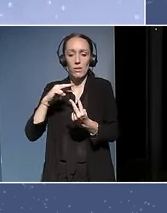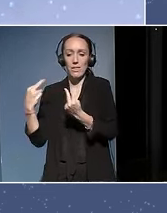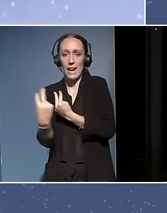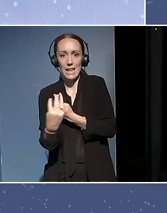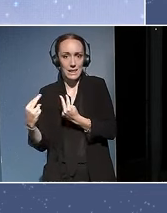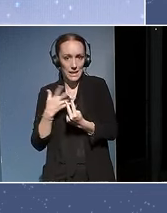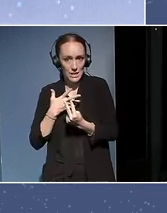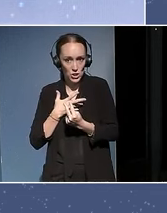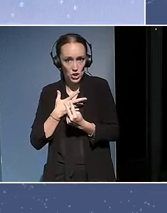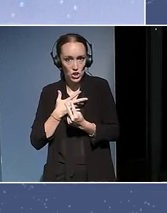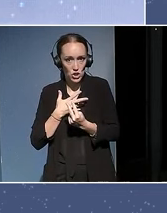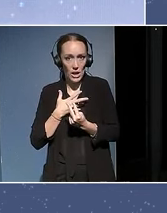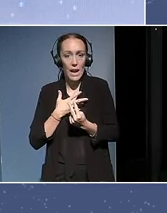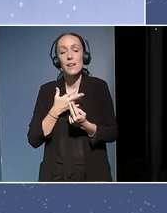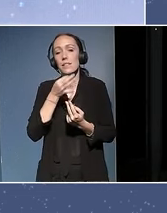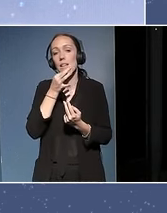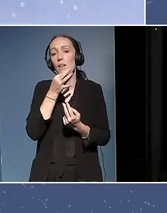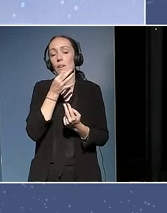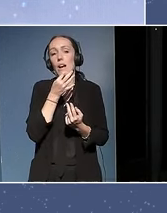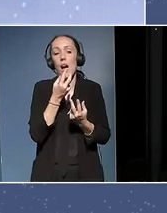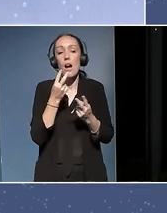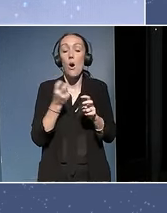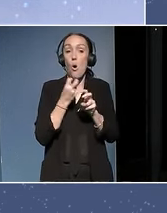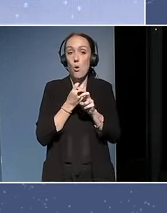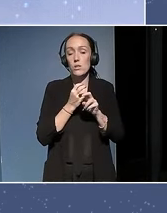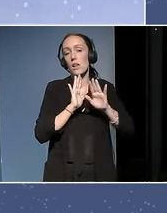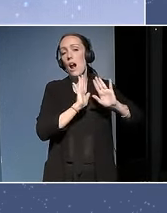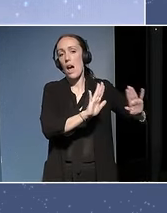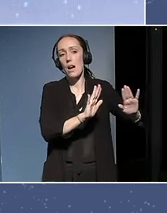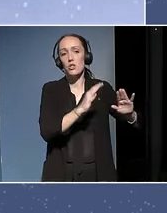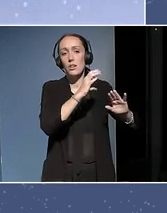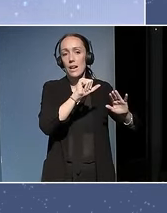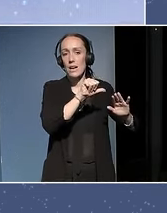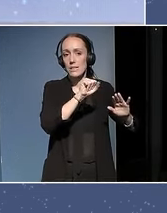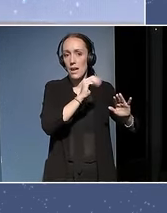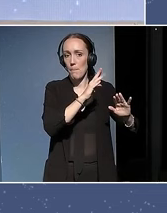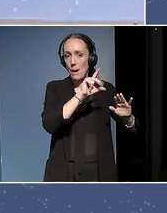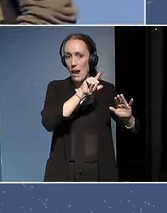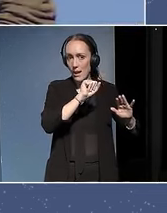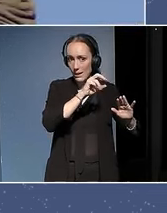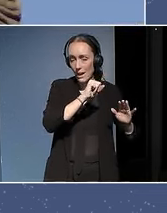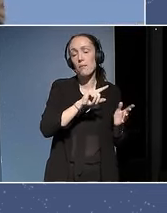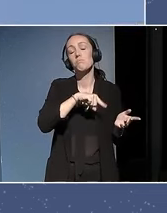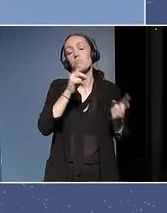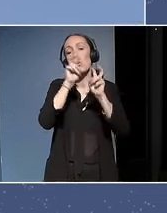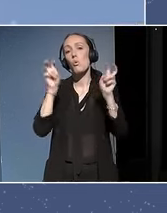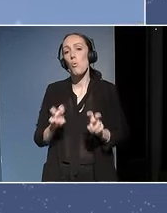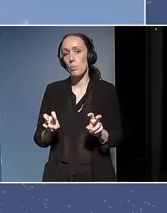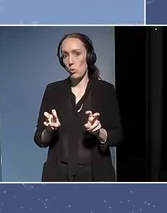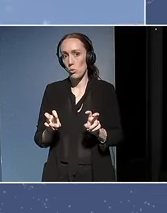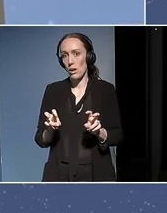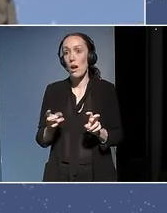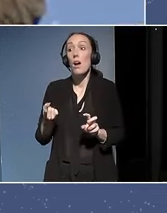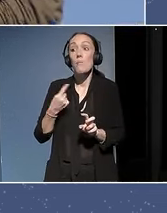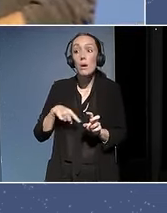ossa lasciandole a Casablanca e portando Cele Nei computer che poi magari stampare osso per osso Ma un pezzo di